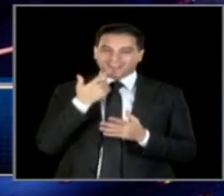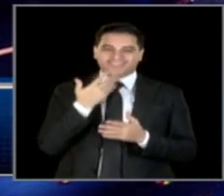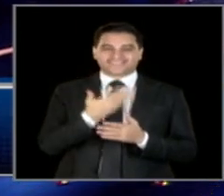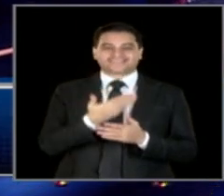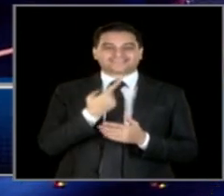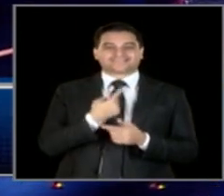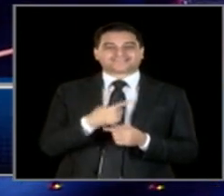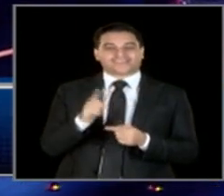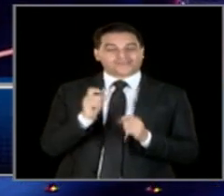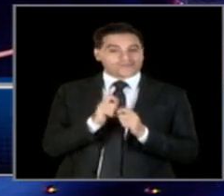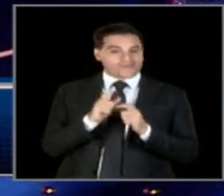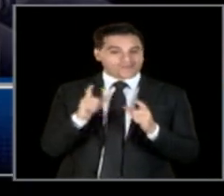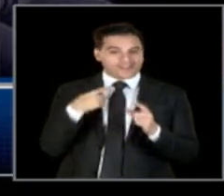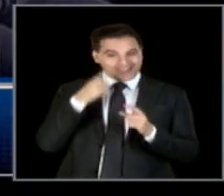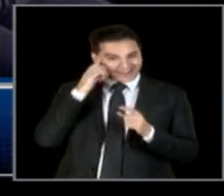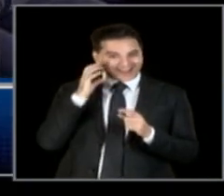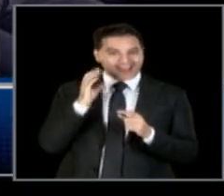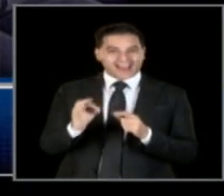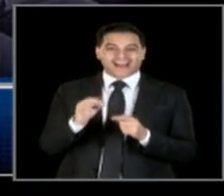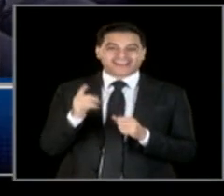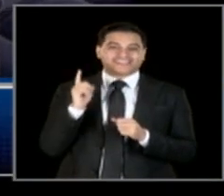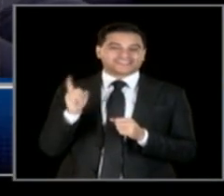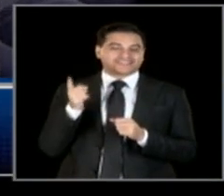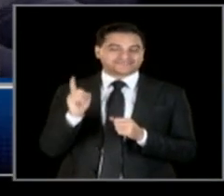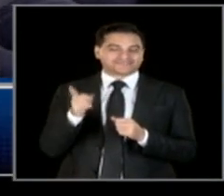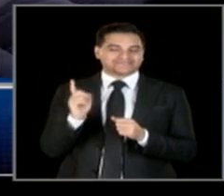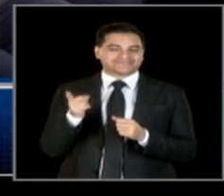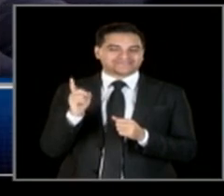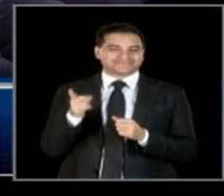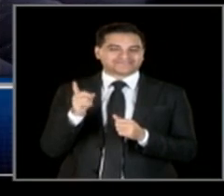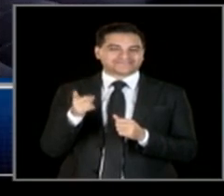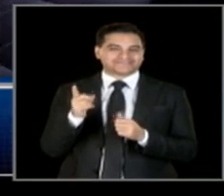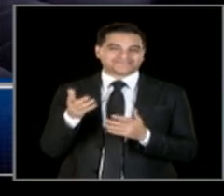بص، أنا عارف أنا